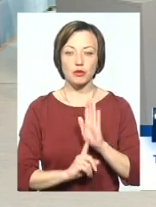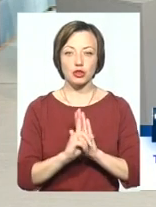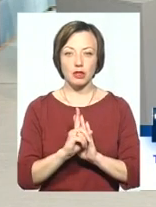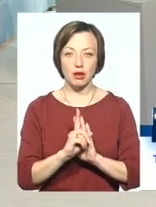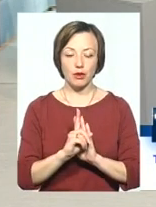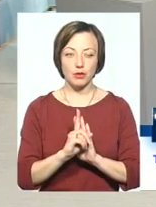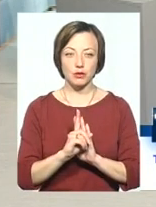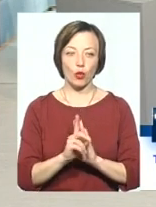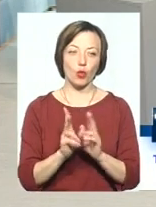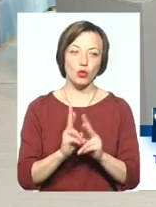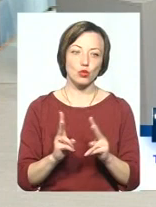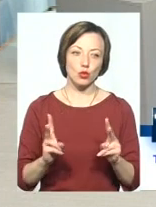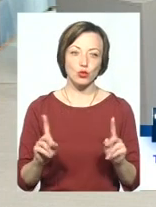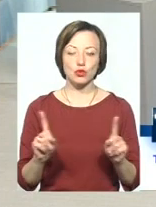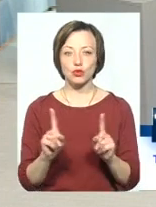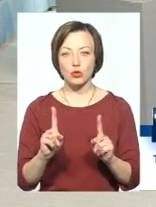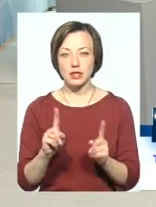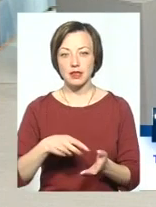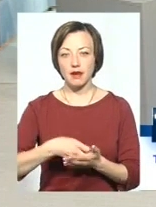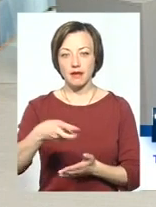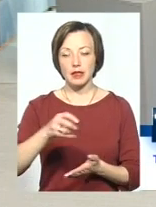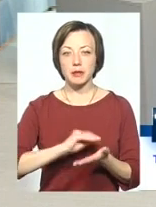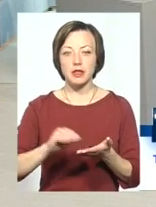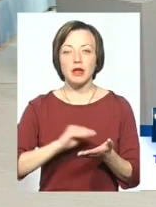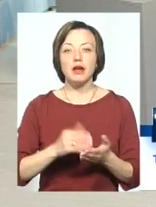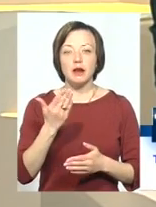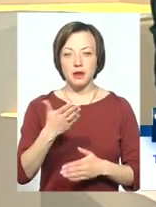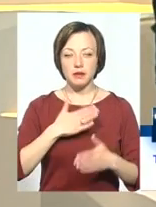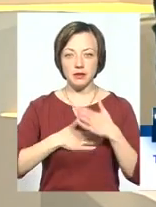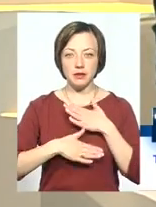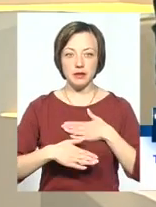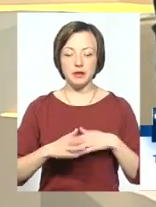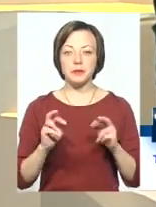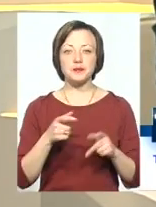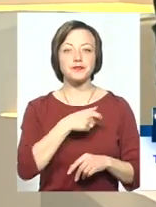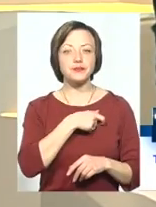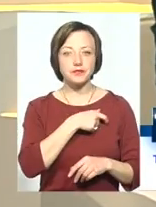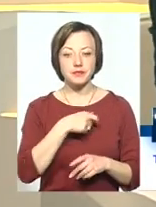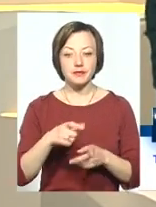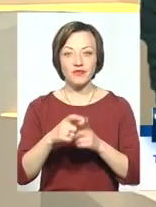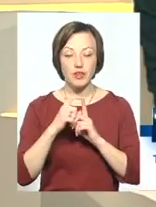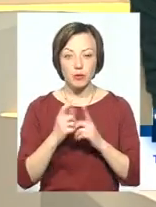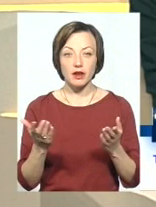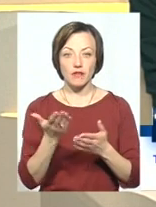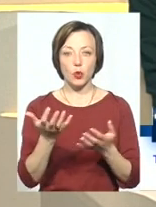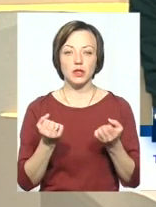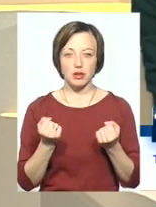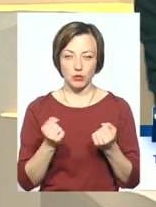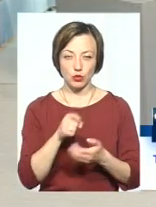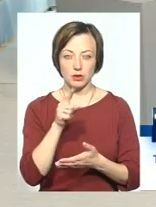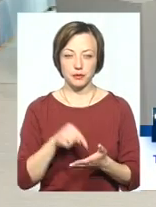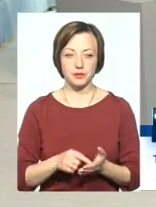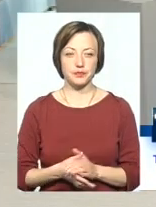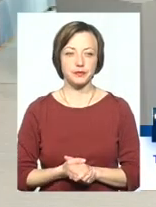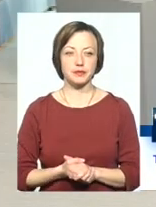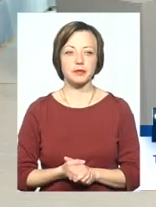починають хтось щось відписувати і писати. Ви задоволені, як депутати, тими відповідями, які ви отримуєте